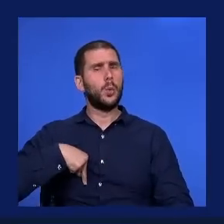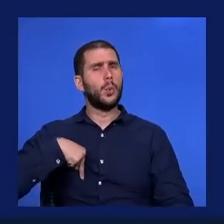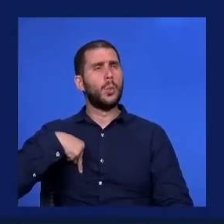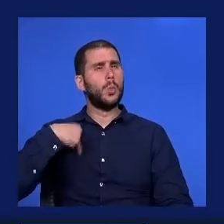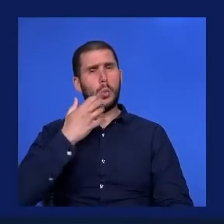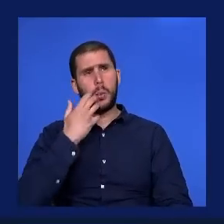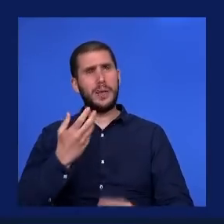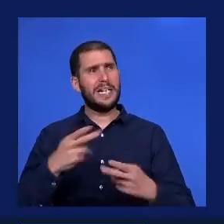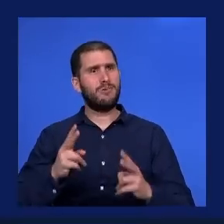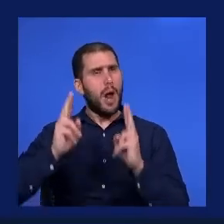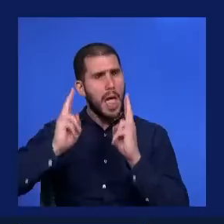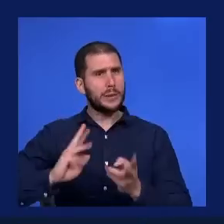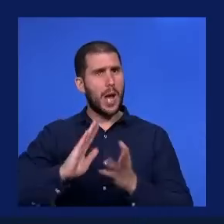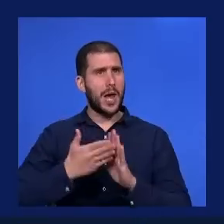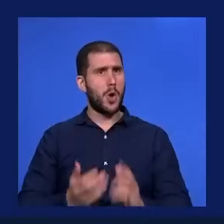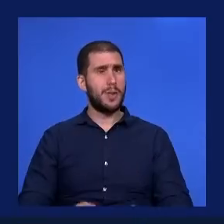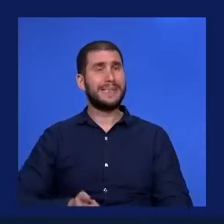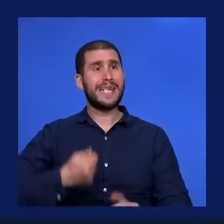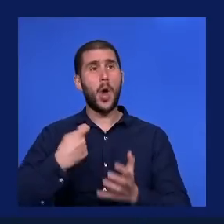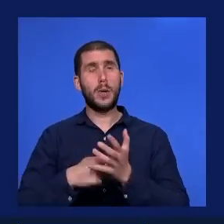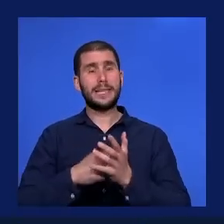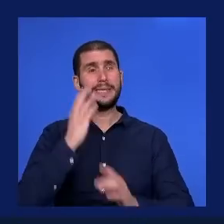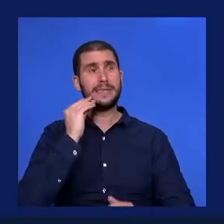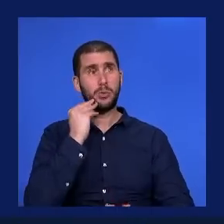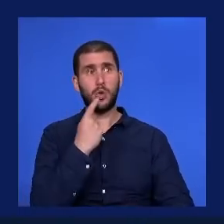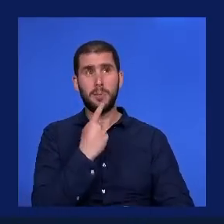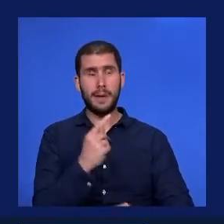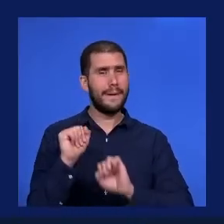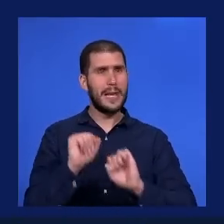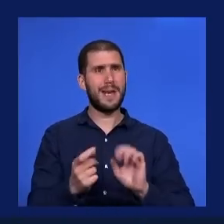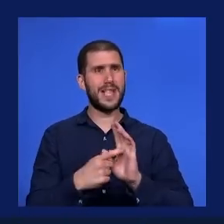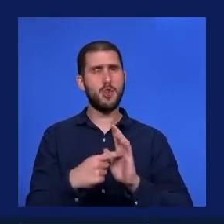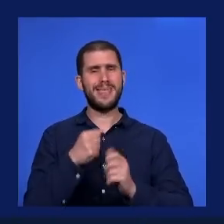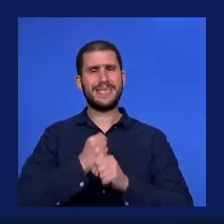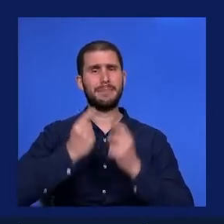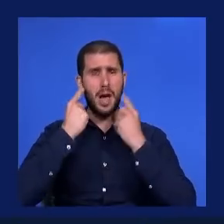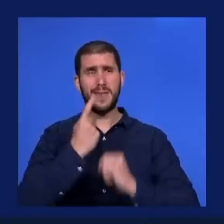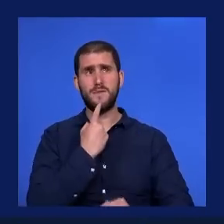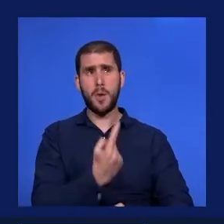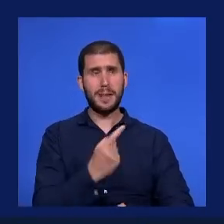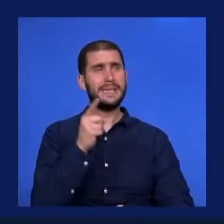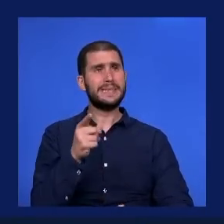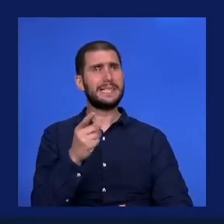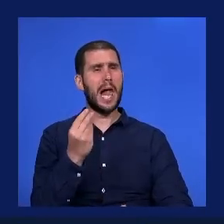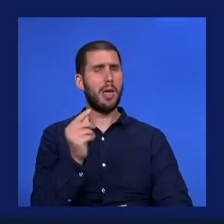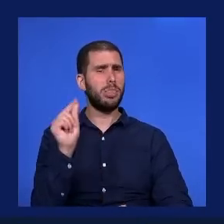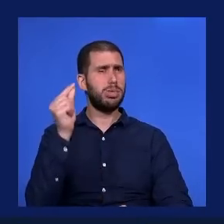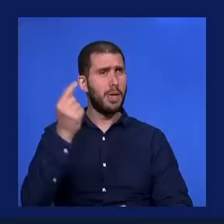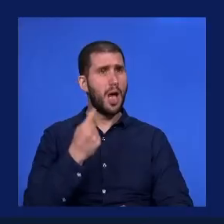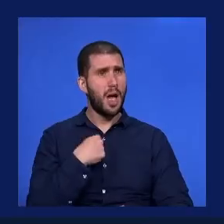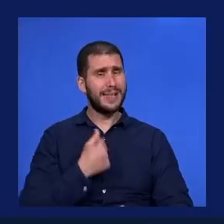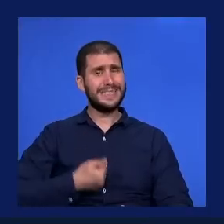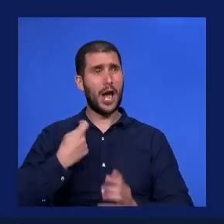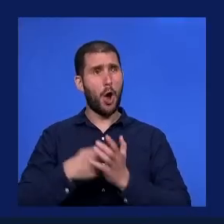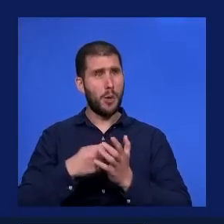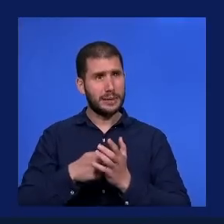ואי אפשר לעצור הכל. שר האוצר בצלאל סמוטריץ' גיבה את דרישות הנציגים החרדים ואמר, אלו עלויות זניחות, ואני כשר